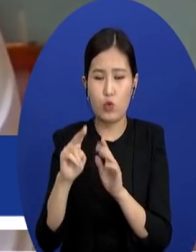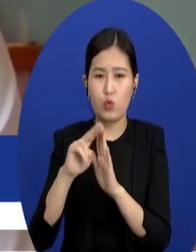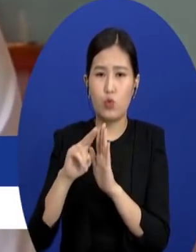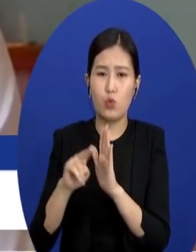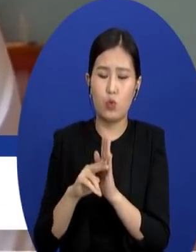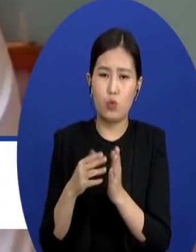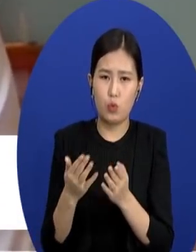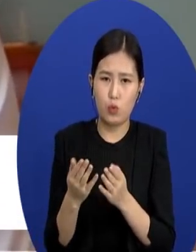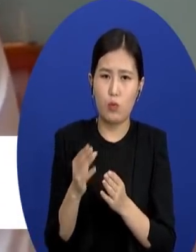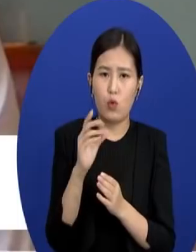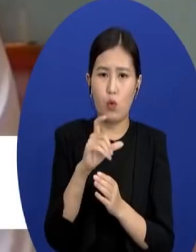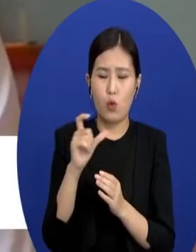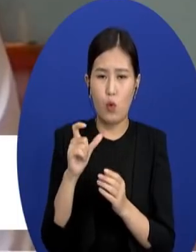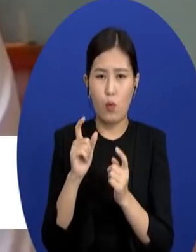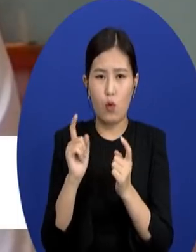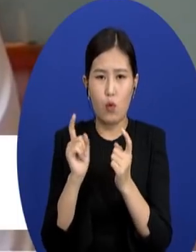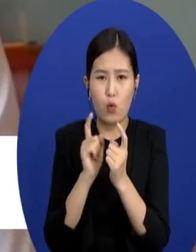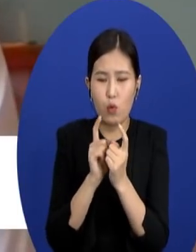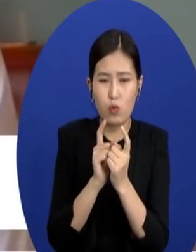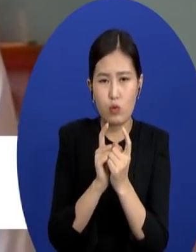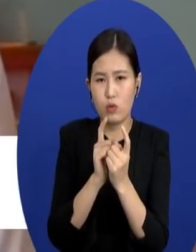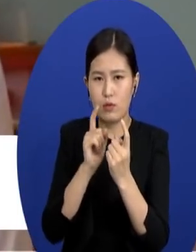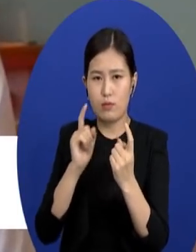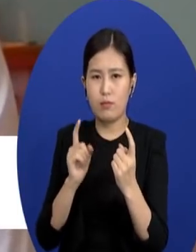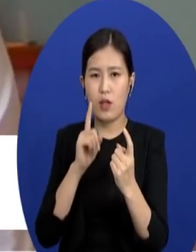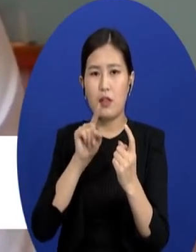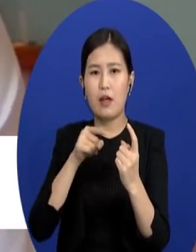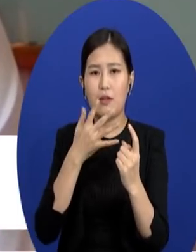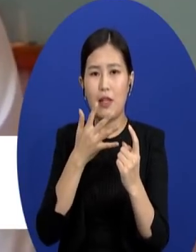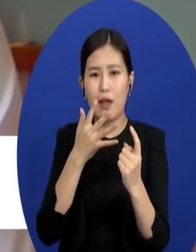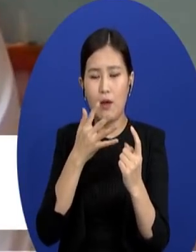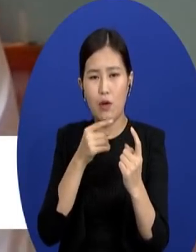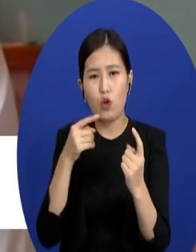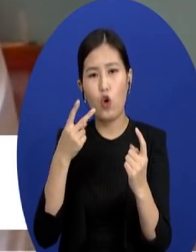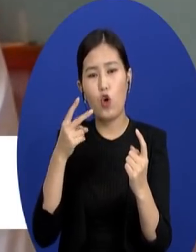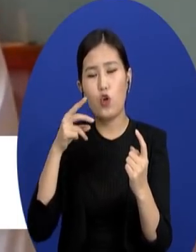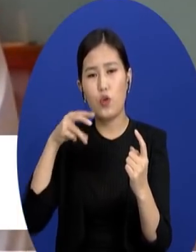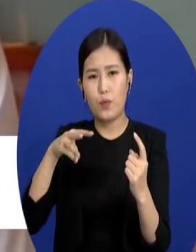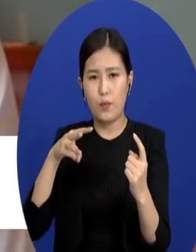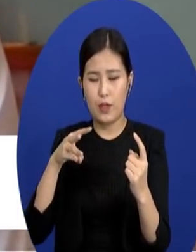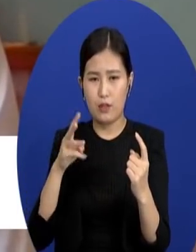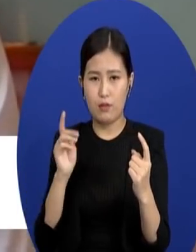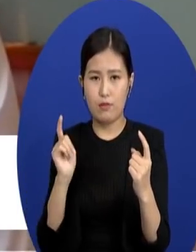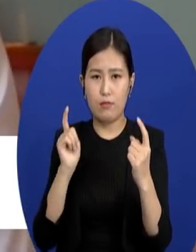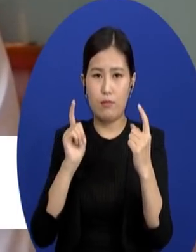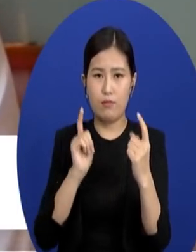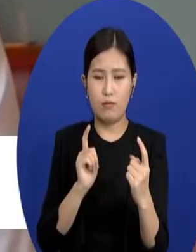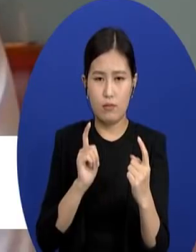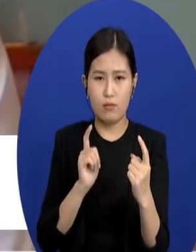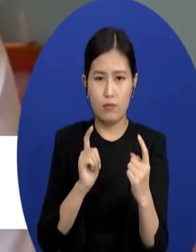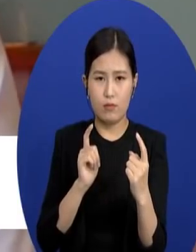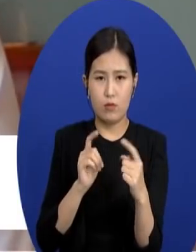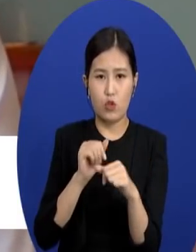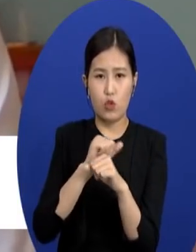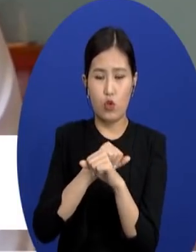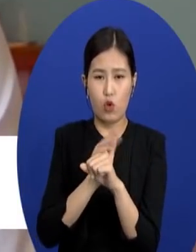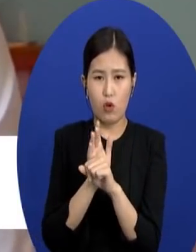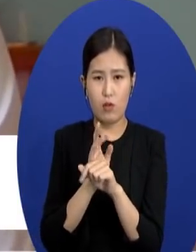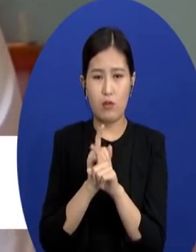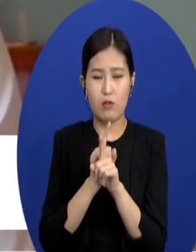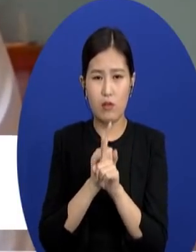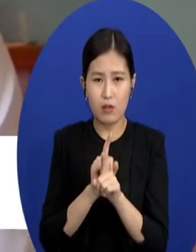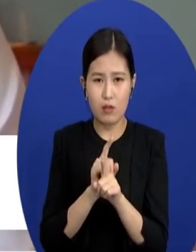хүн хоорондын заага 1.5-аас 2 метр хоорондоо авна. Одоо ковид үед авч байгаа